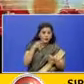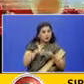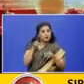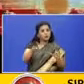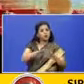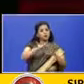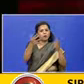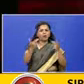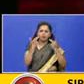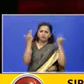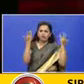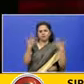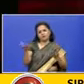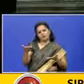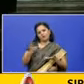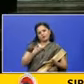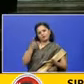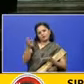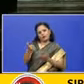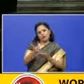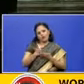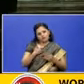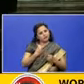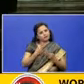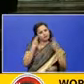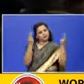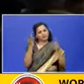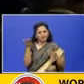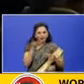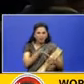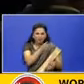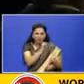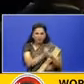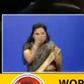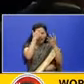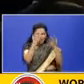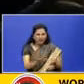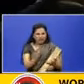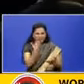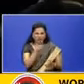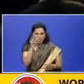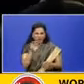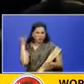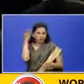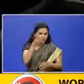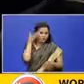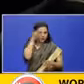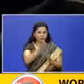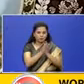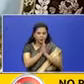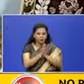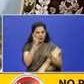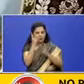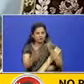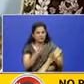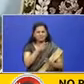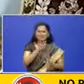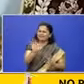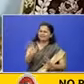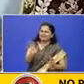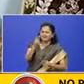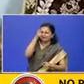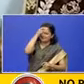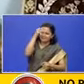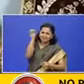में प्रसिद्ध कर दिया है हमारे गांव को। तो आपके पति को अब काम बढ़ गया होगा, इतने मेहमान वहाँ मंदिर में देखने के लिए आ रहे हैं। अरे कोई बात